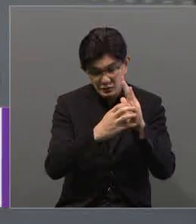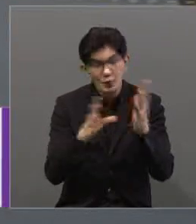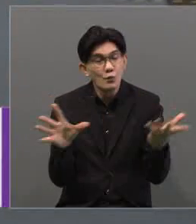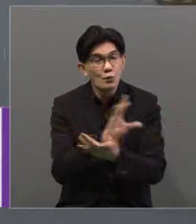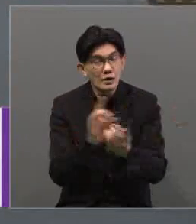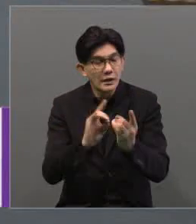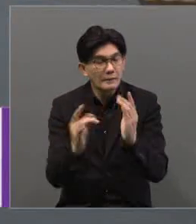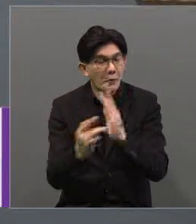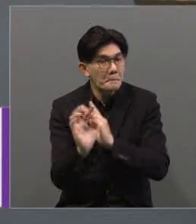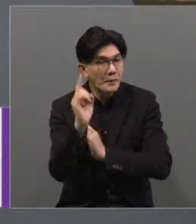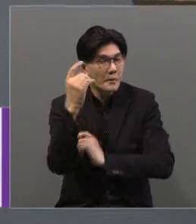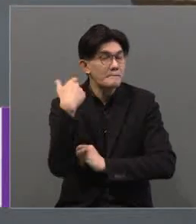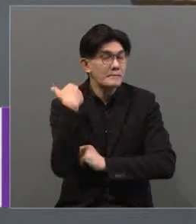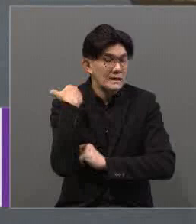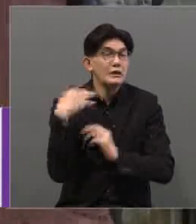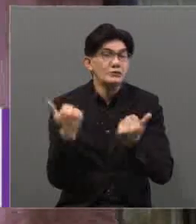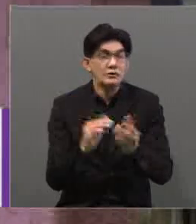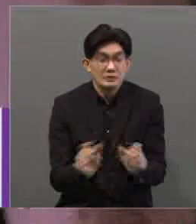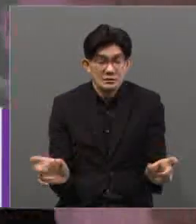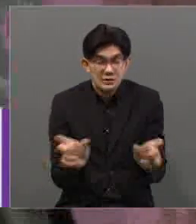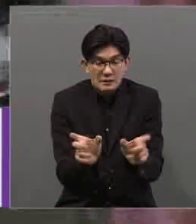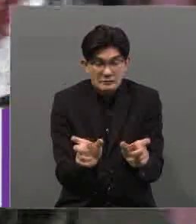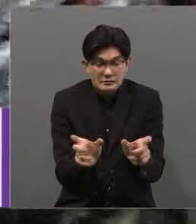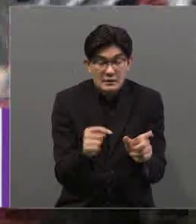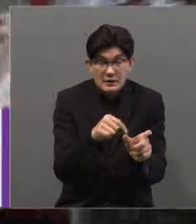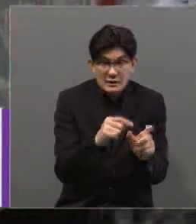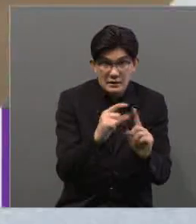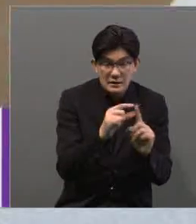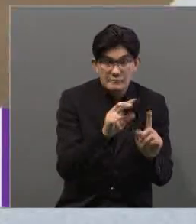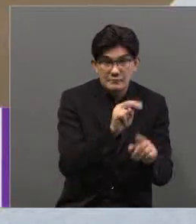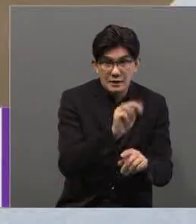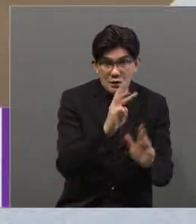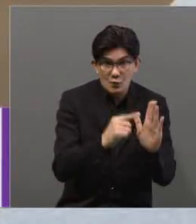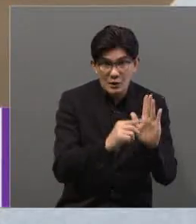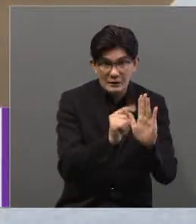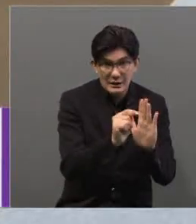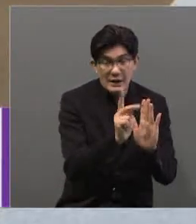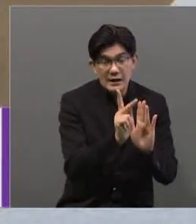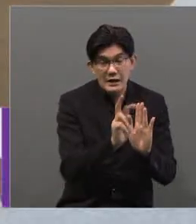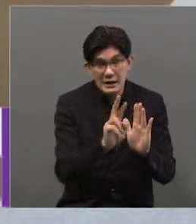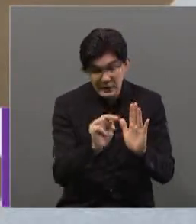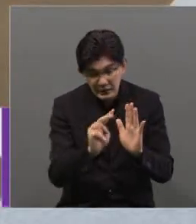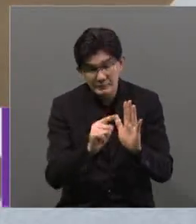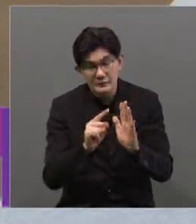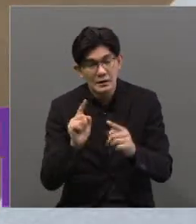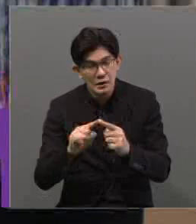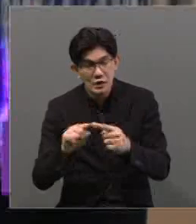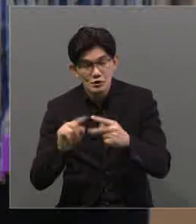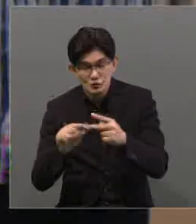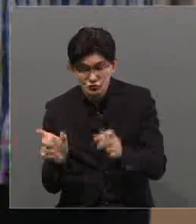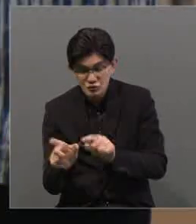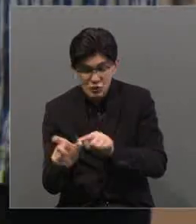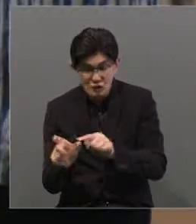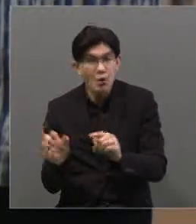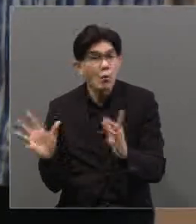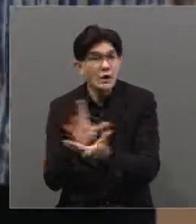ธรรมก็คือเป็นการควบรวมคำ2คำด้วยกันคำแรกนวัตกรรมอีก1คำคือวัฒนธรรมนะคะก็จะเน้นการถ่